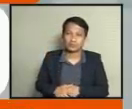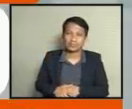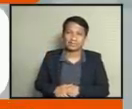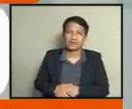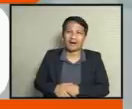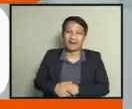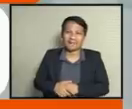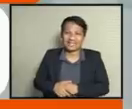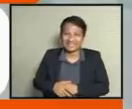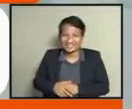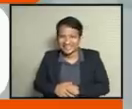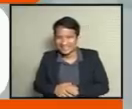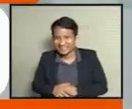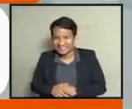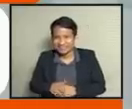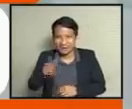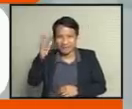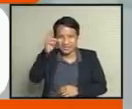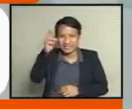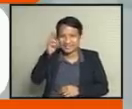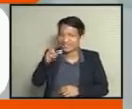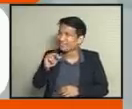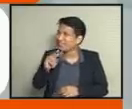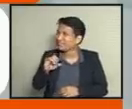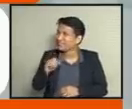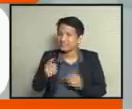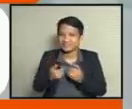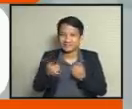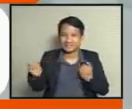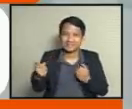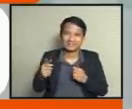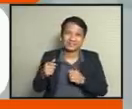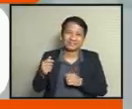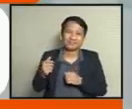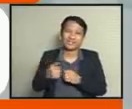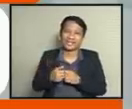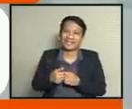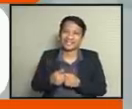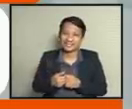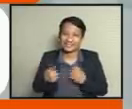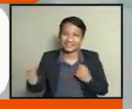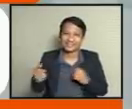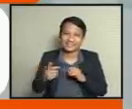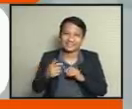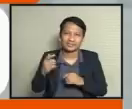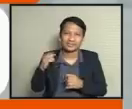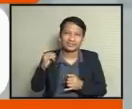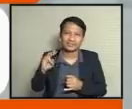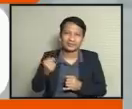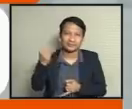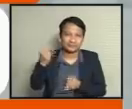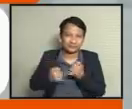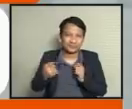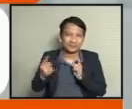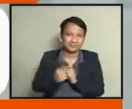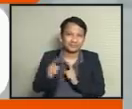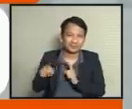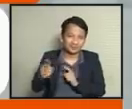Rubilin. Nagsama pa rin ho kayo ni Rubilin? Ay, wala na po, Sir. Tagal na po yun. Kailan po kayo huling nagkita ni